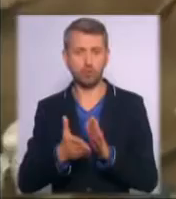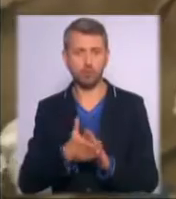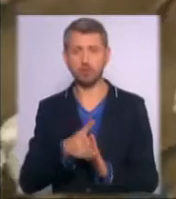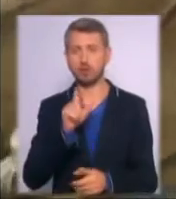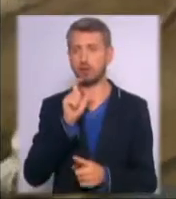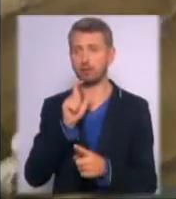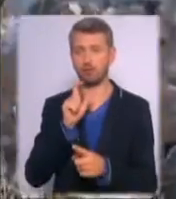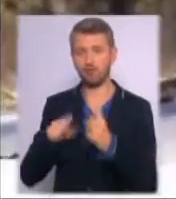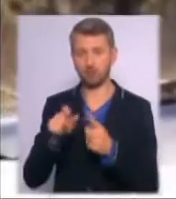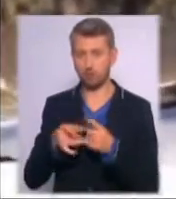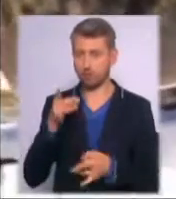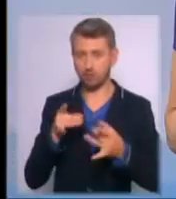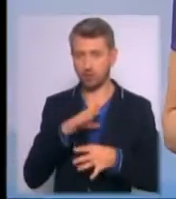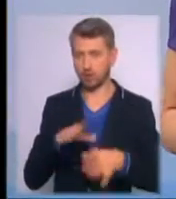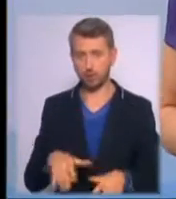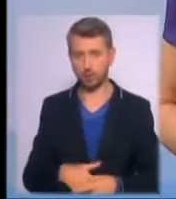не відкривали.